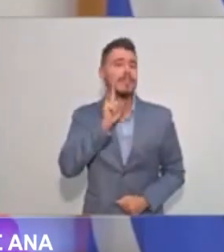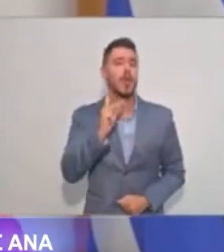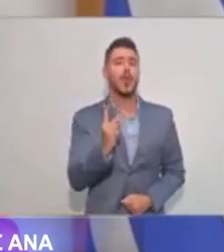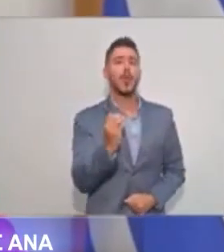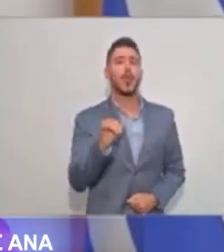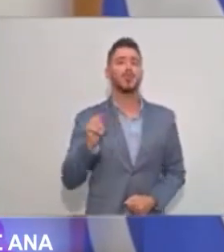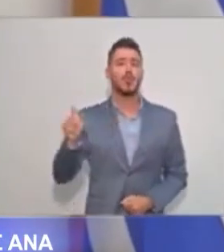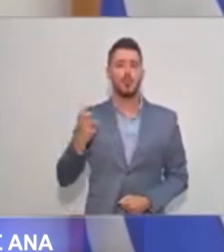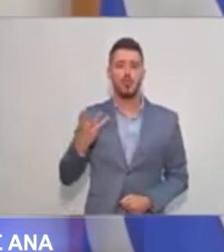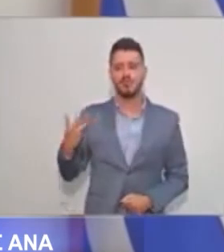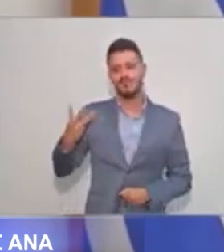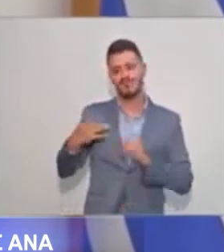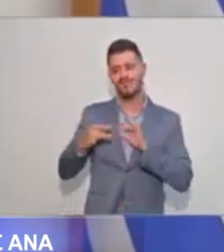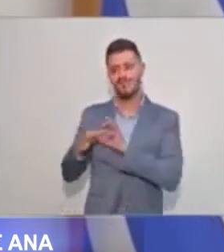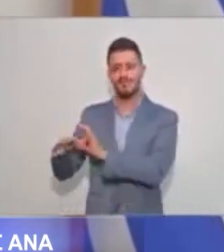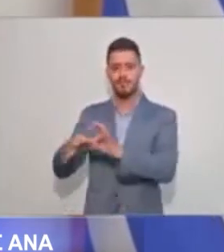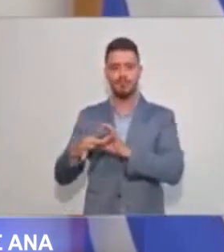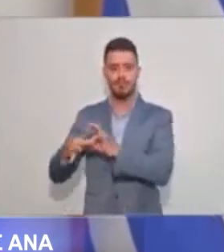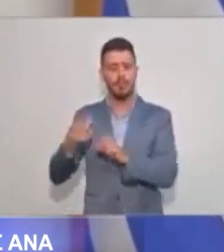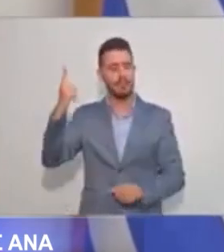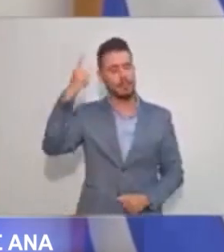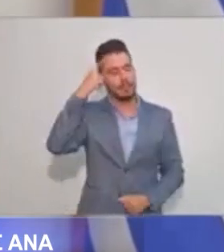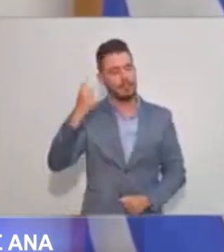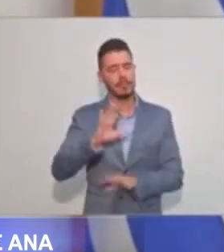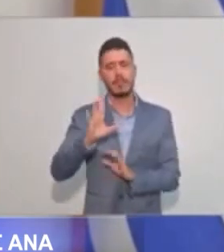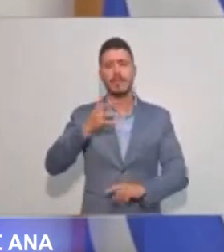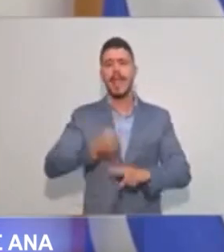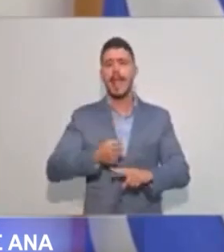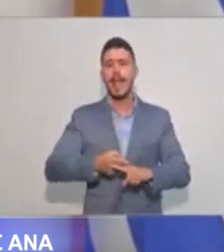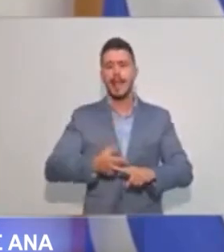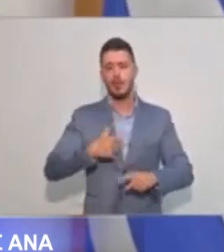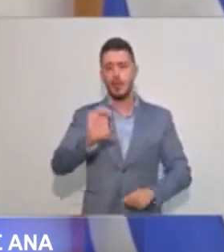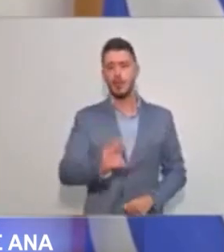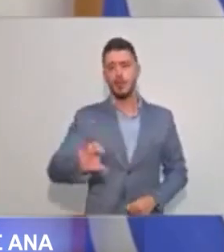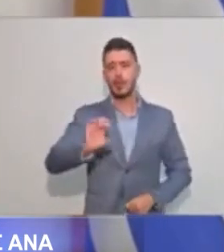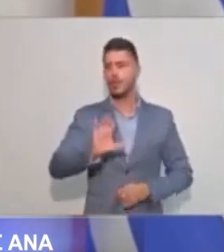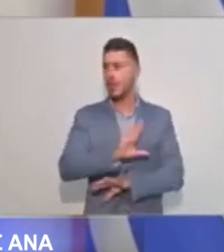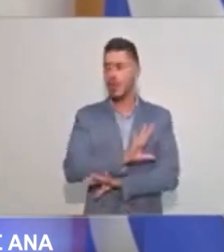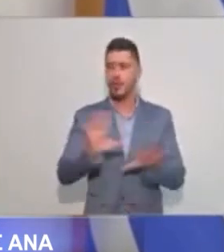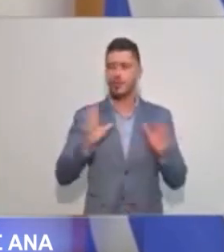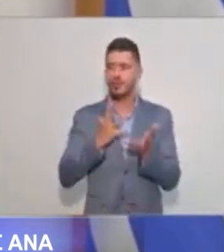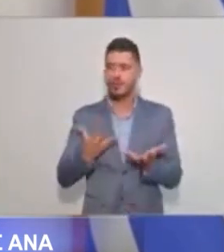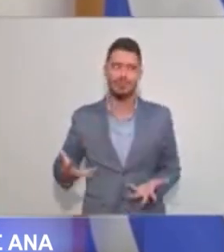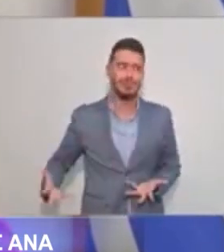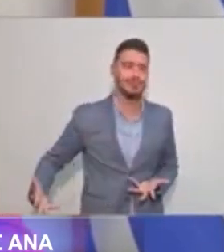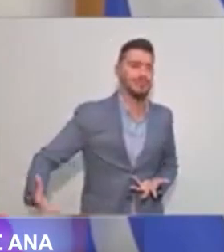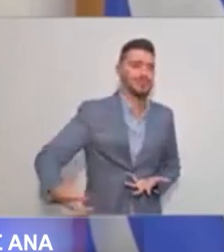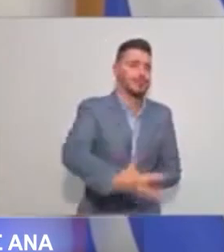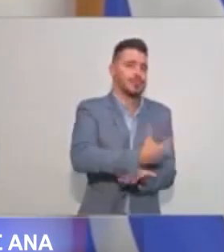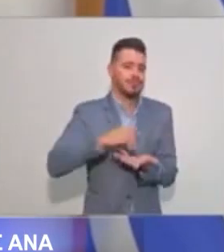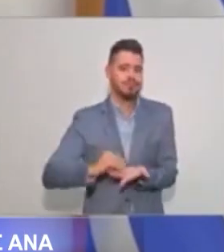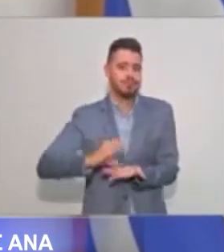Είναι γνωστό ότι ο ελληνικός τουρισμός είναι σταθερά βασικός αιμοδότης της εθνικής οικονομίας.